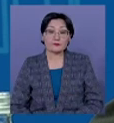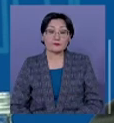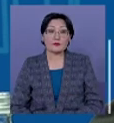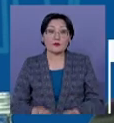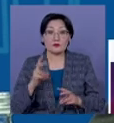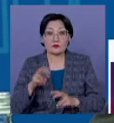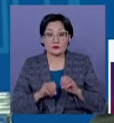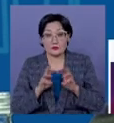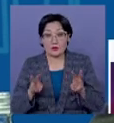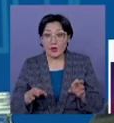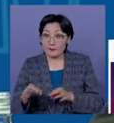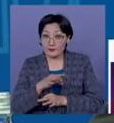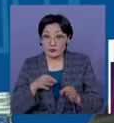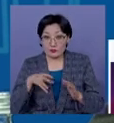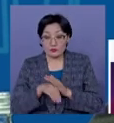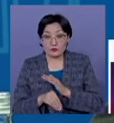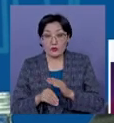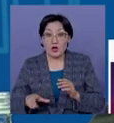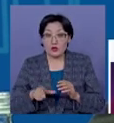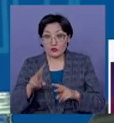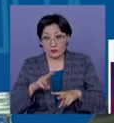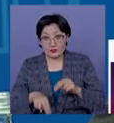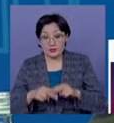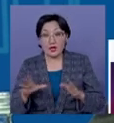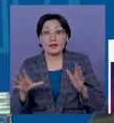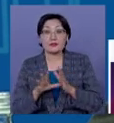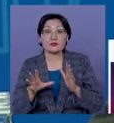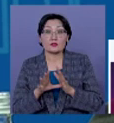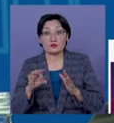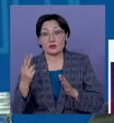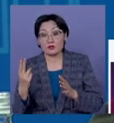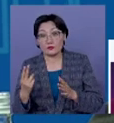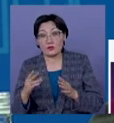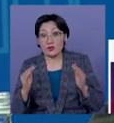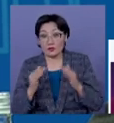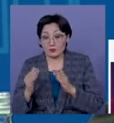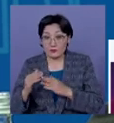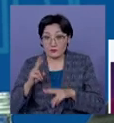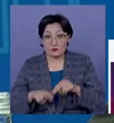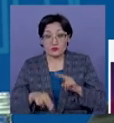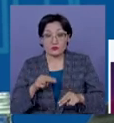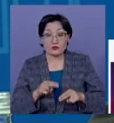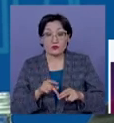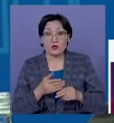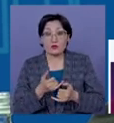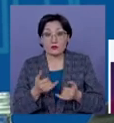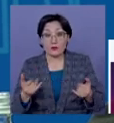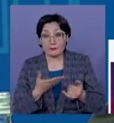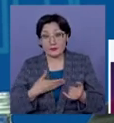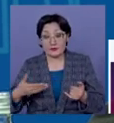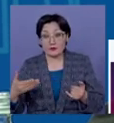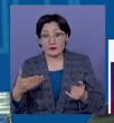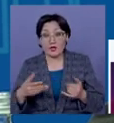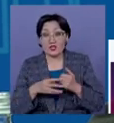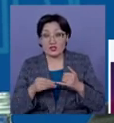Инфраструктурлық жаңа объект проектілер бар, оның ішінде жол салу, энергетика, әлеуметтік объектілер салу үшін бізге